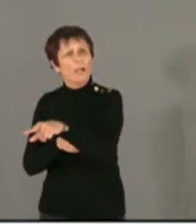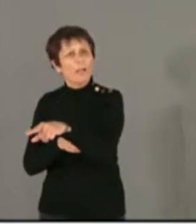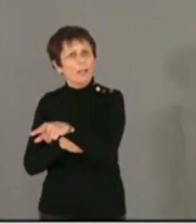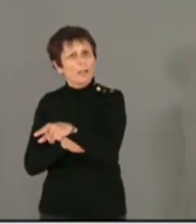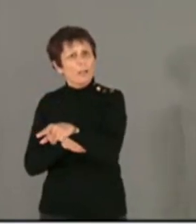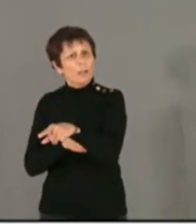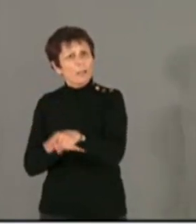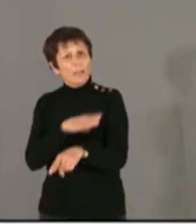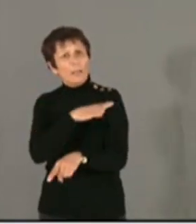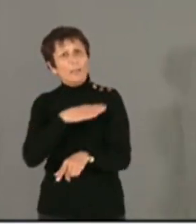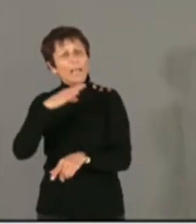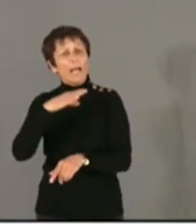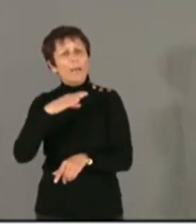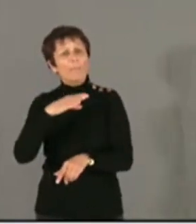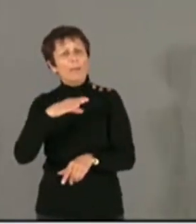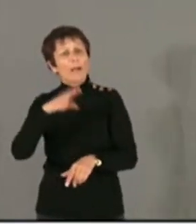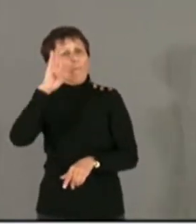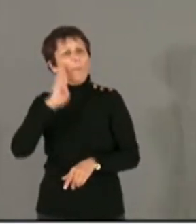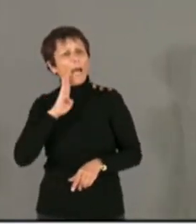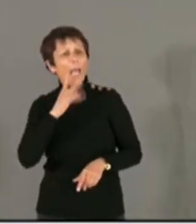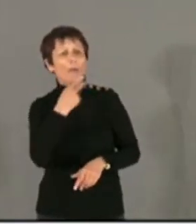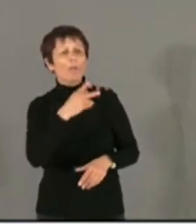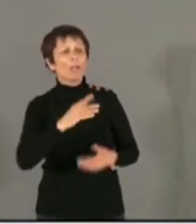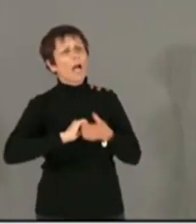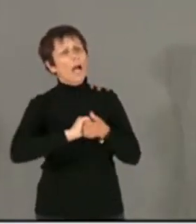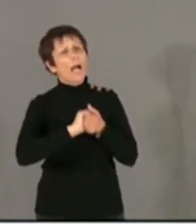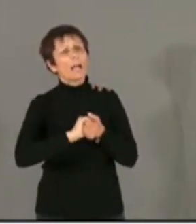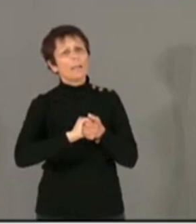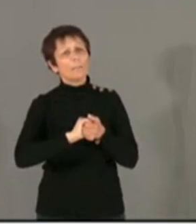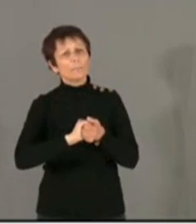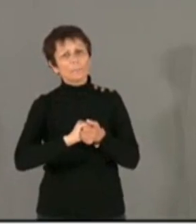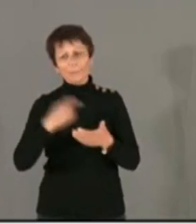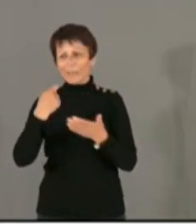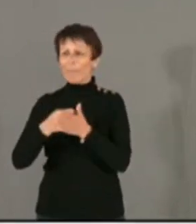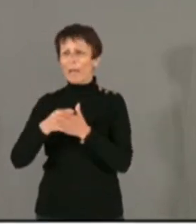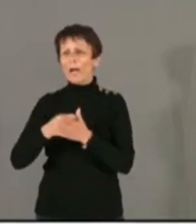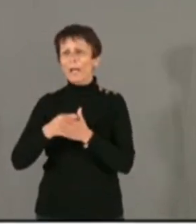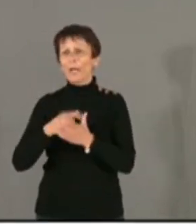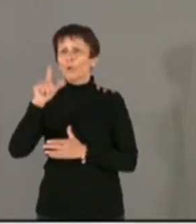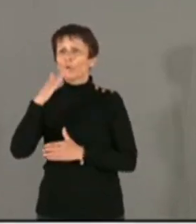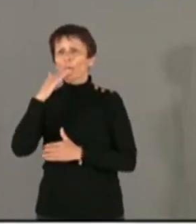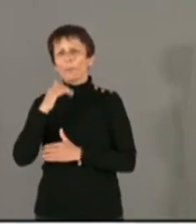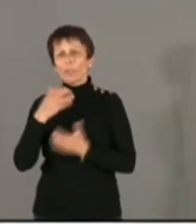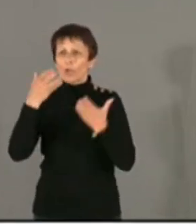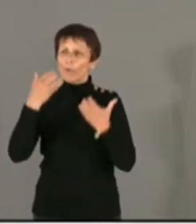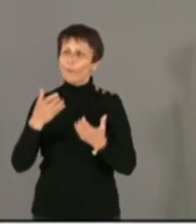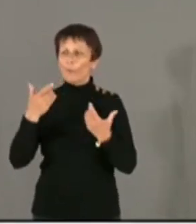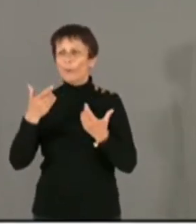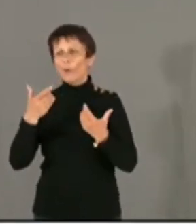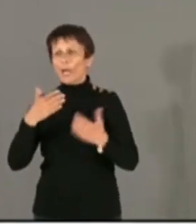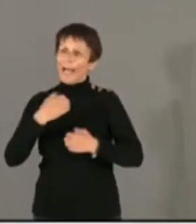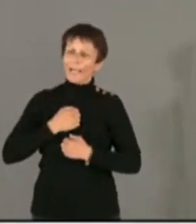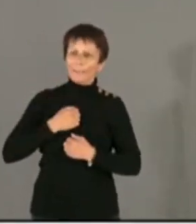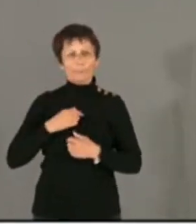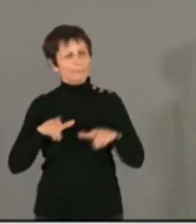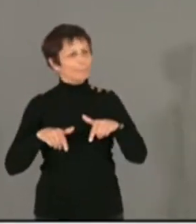Votre amie, Madame Bareil, lorsqu'elle réussit à sortir de la banque vers 14 h et qu'elle veut bien se rendre compte de ce qui se passe dans le secteur,